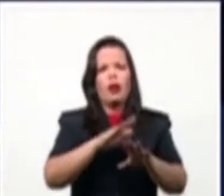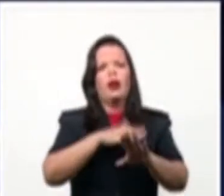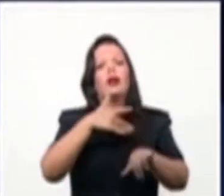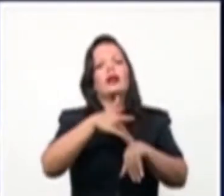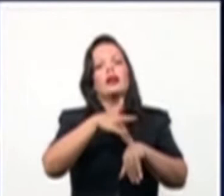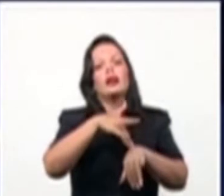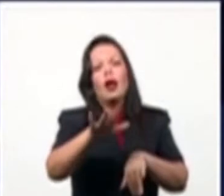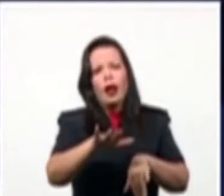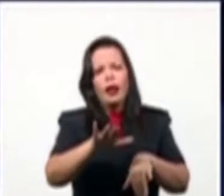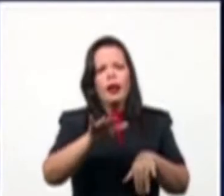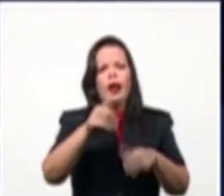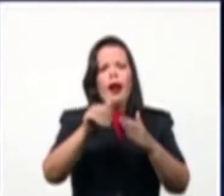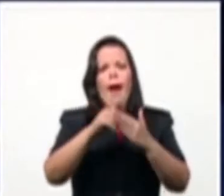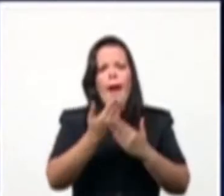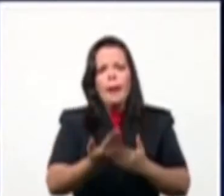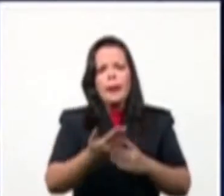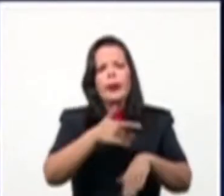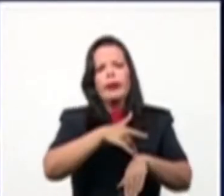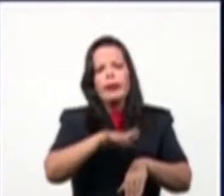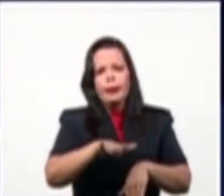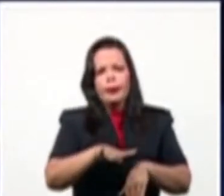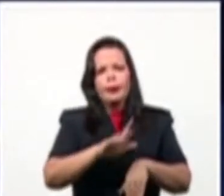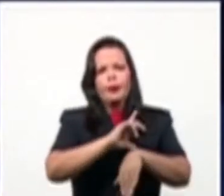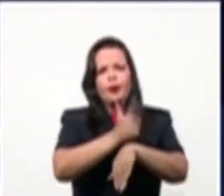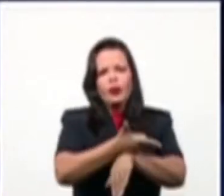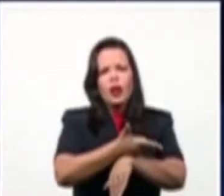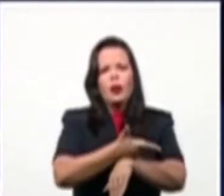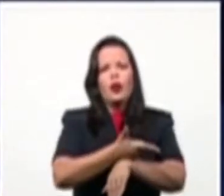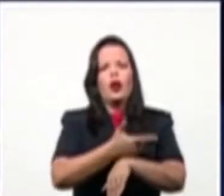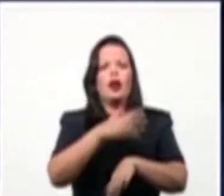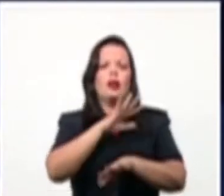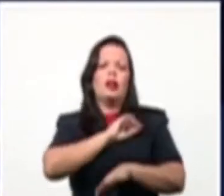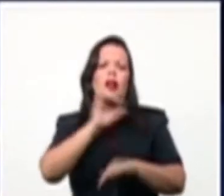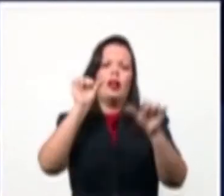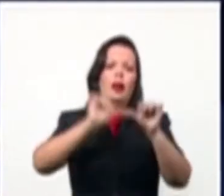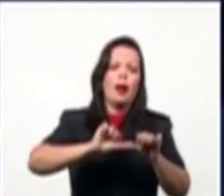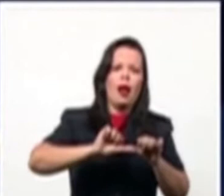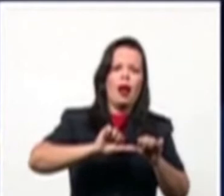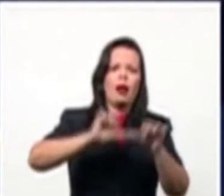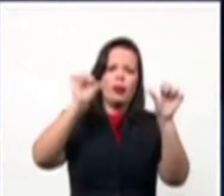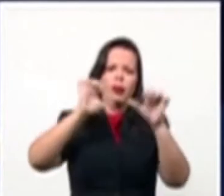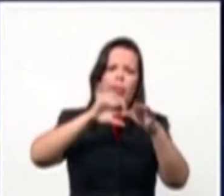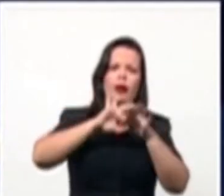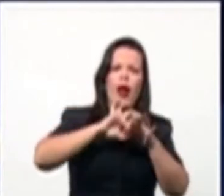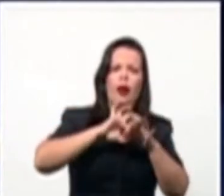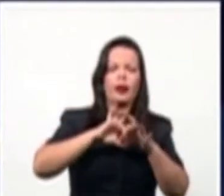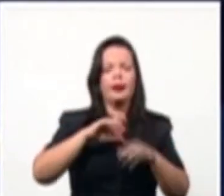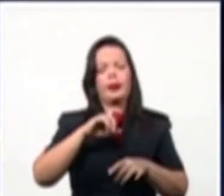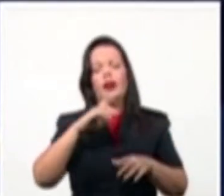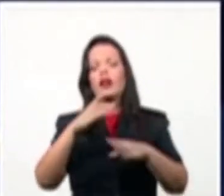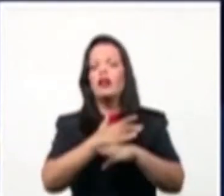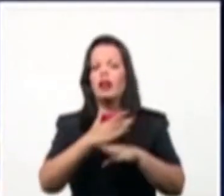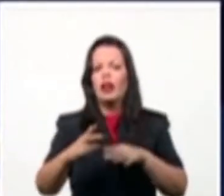развития болезни, когда симптомы проявляются уже несколько дней, то риски увеличиваются. Мы достигли результатов, измеряя температуру